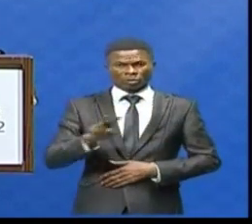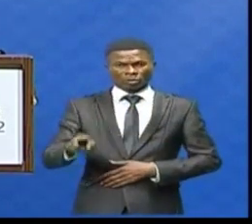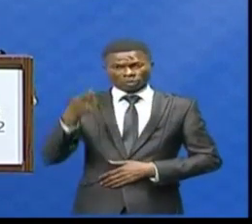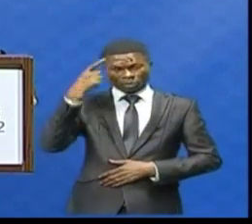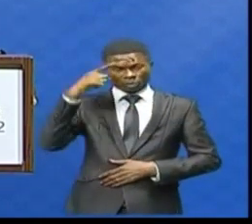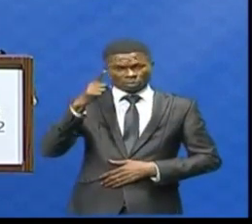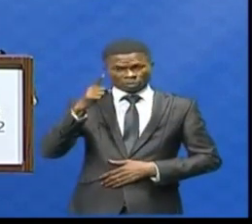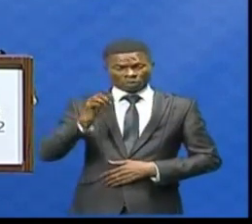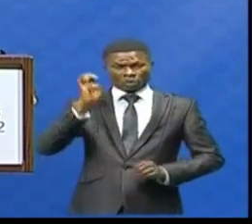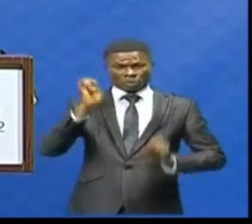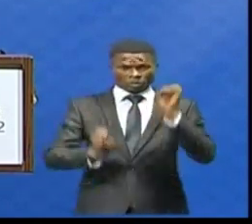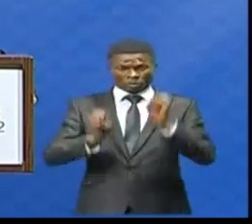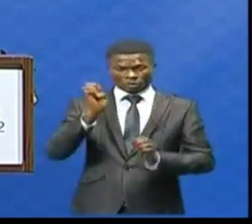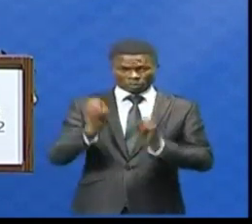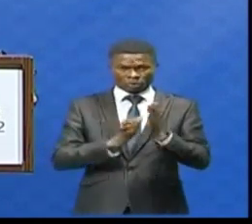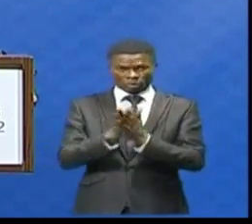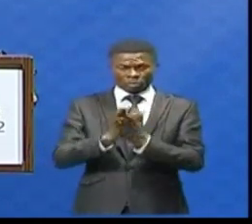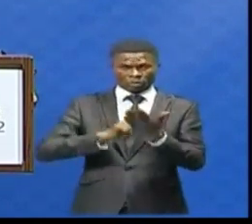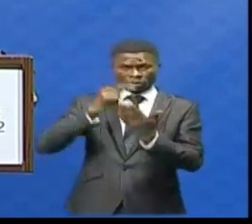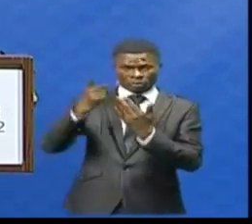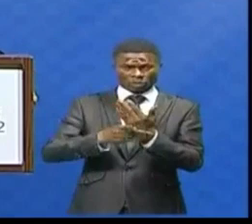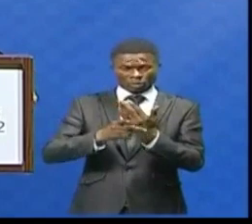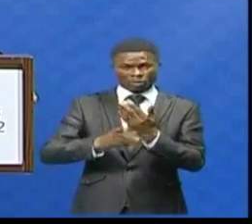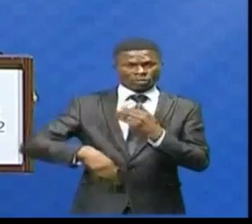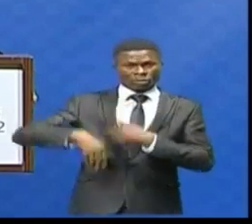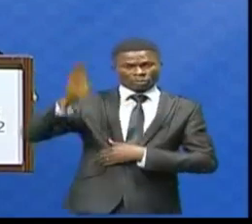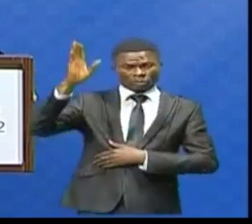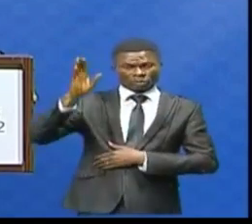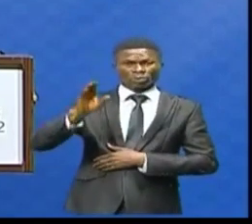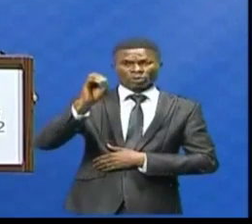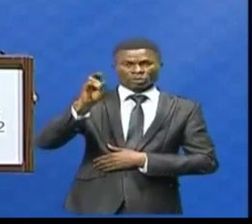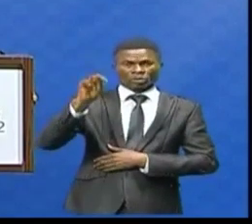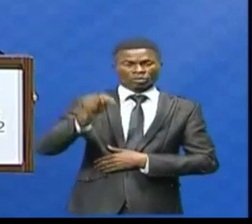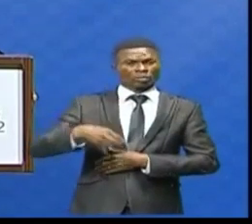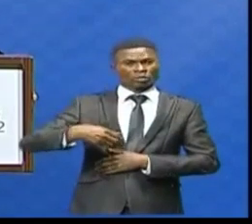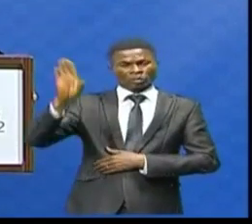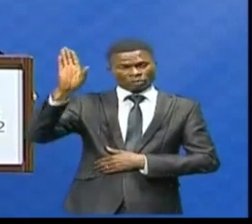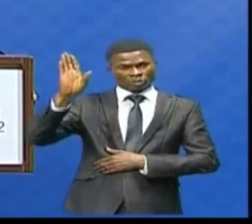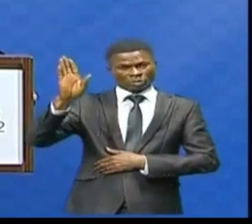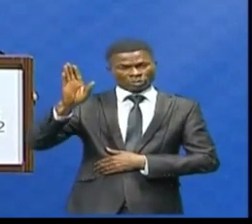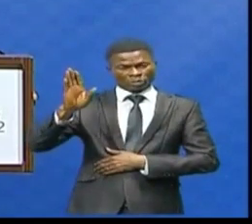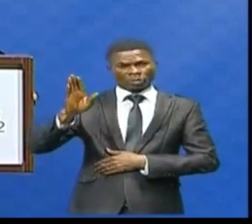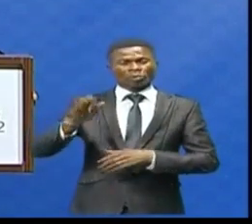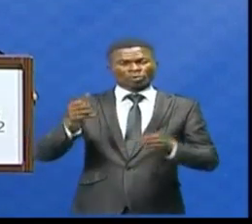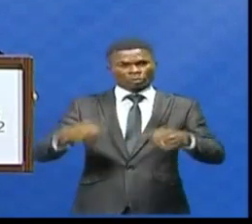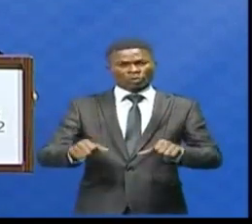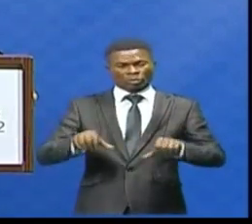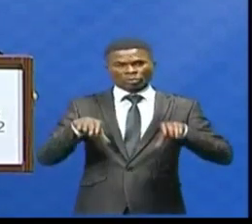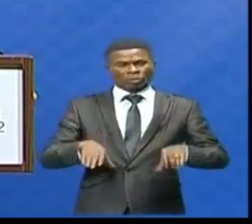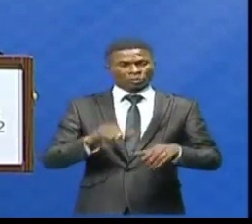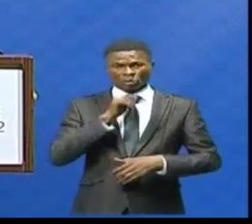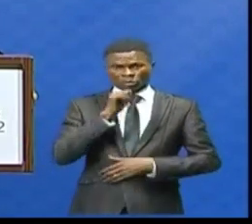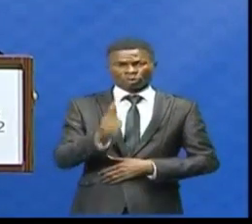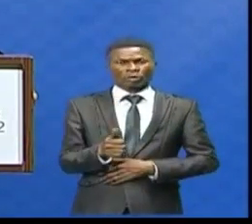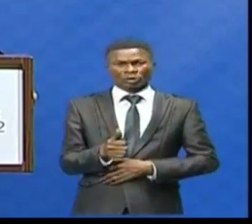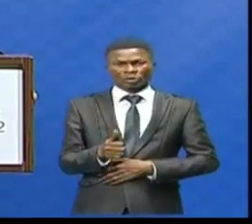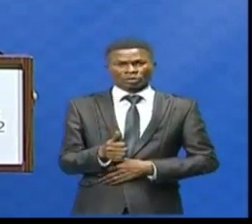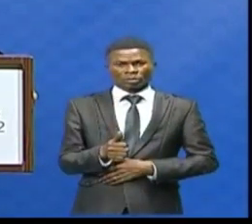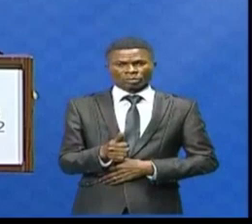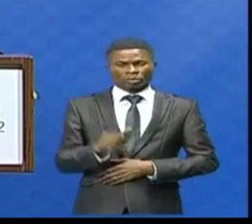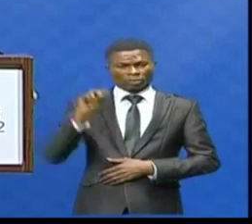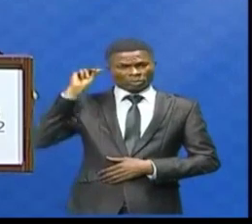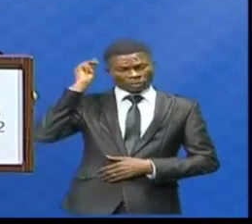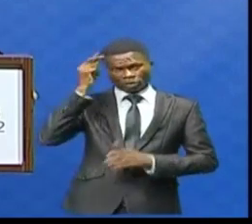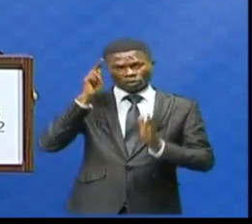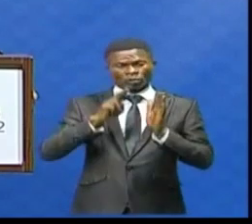une séance d'évaluation relative au plan de retrait de la mission en République démocratique du Congo le